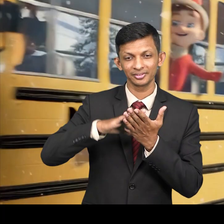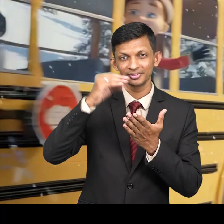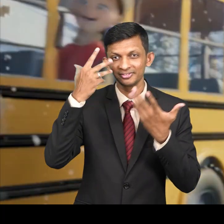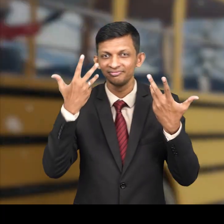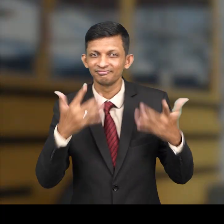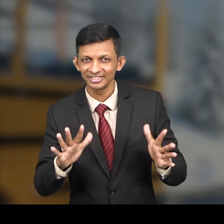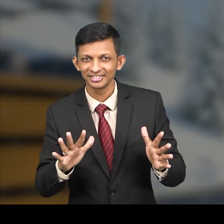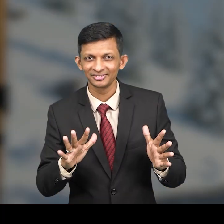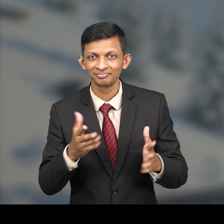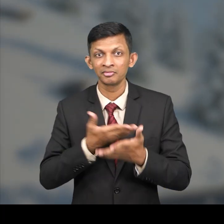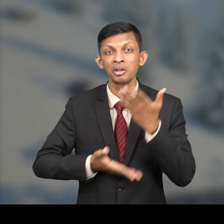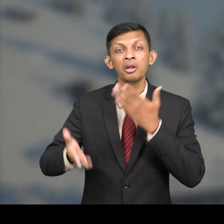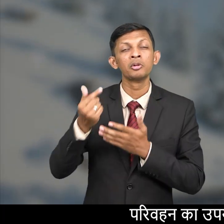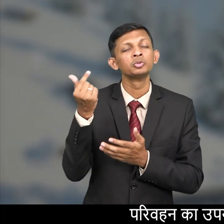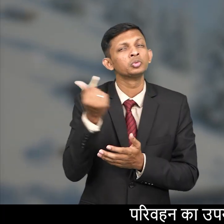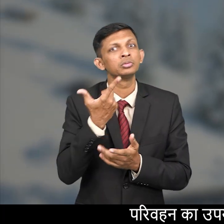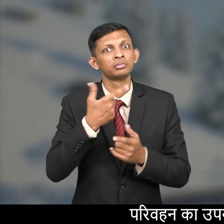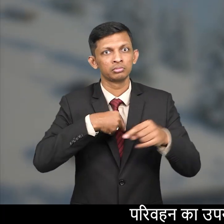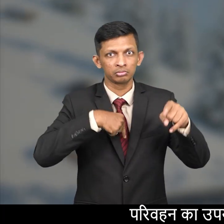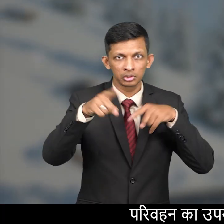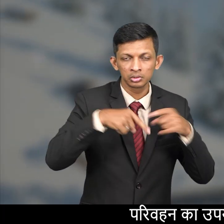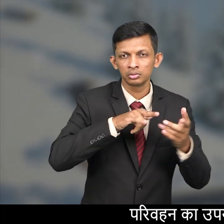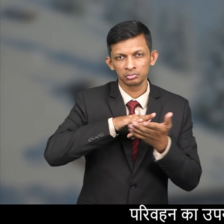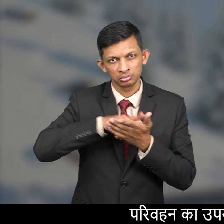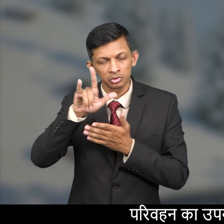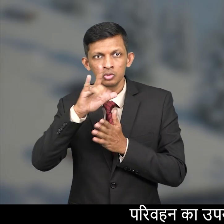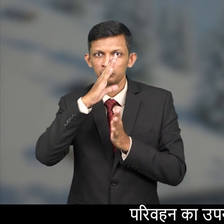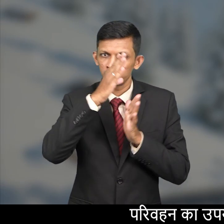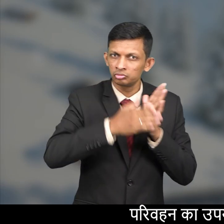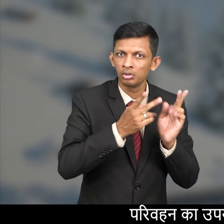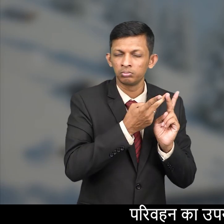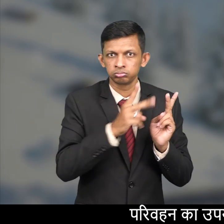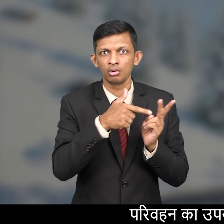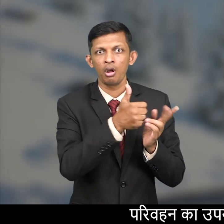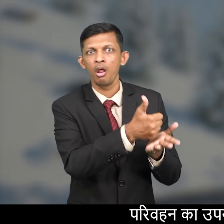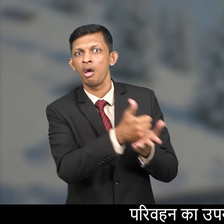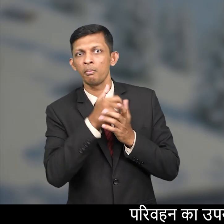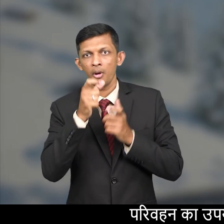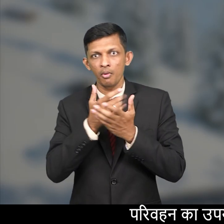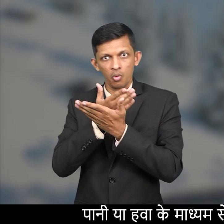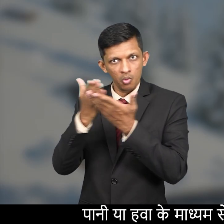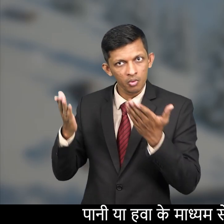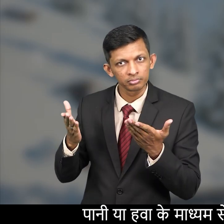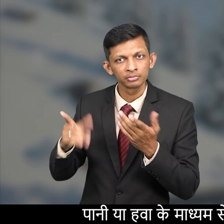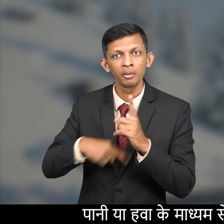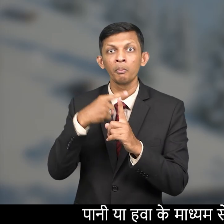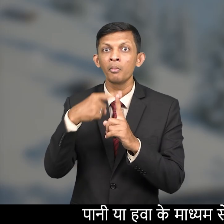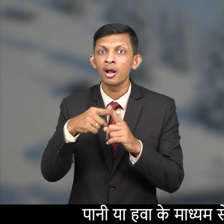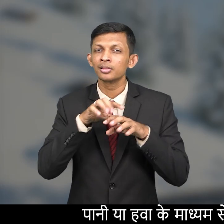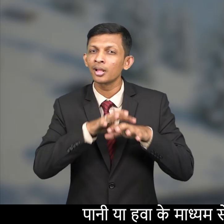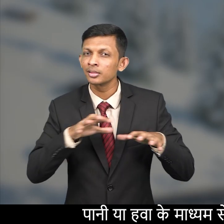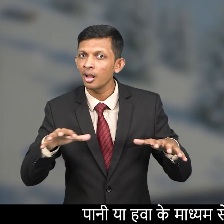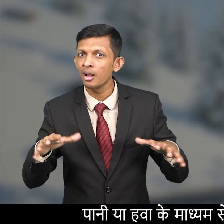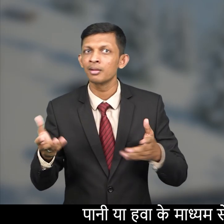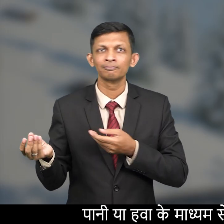भी हमने सीखा कि परिवहन का उपयोग करने से लोगों और सामानों को जमीन, पानी या हवा के